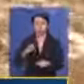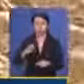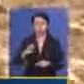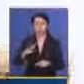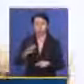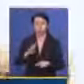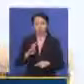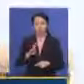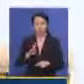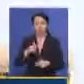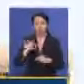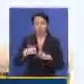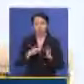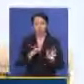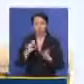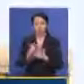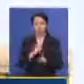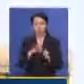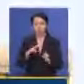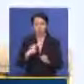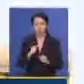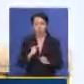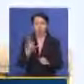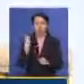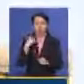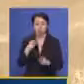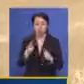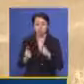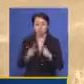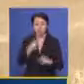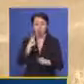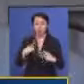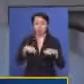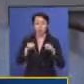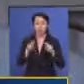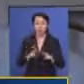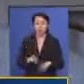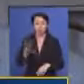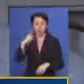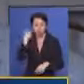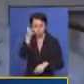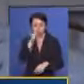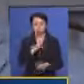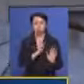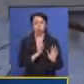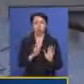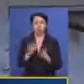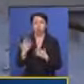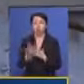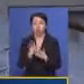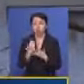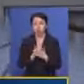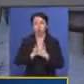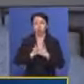Средняя урожайность 15 центнеров с гектара. Качество зерна очень высокое, отмечают специалисты. В прошлом году у нас урожайность была выше,